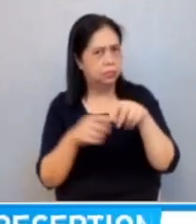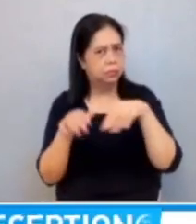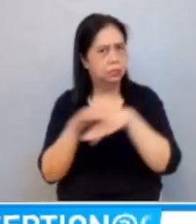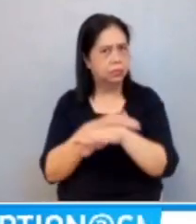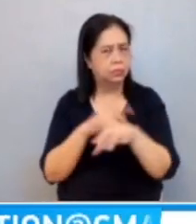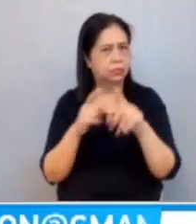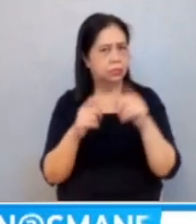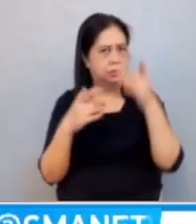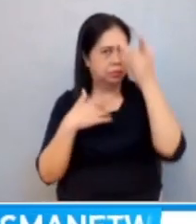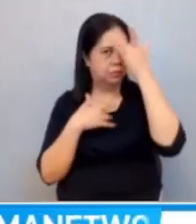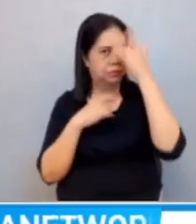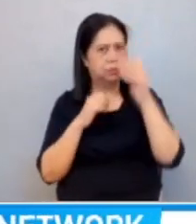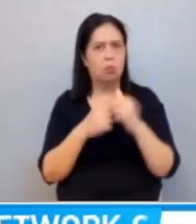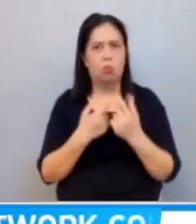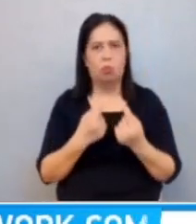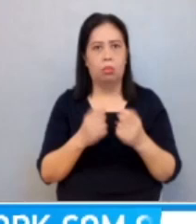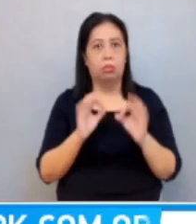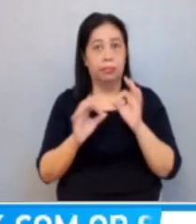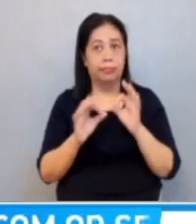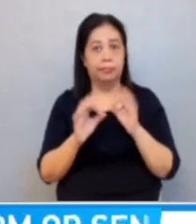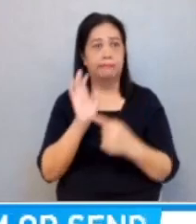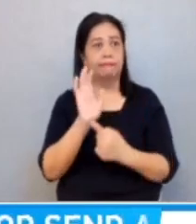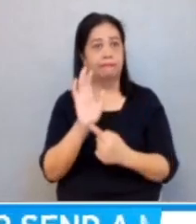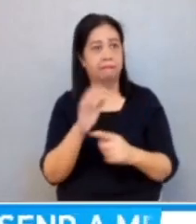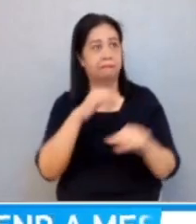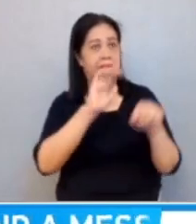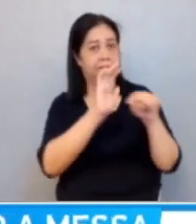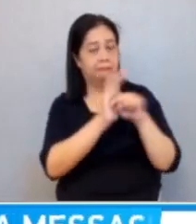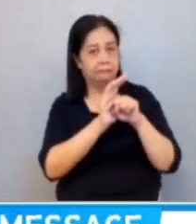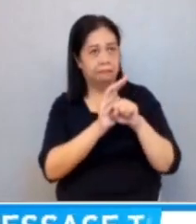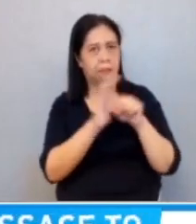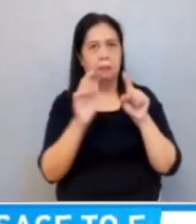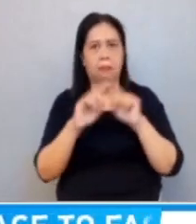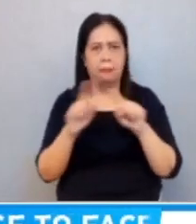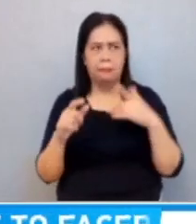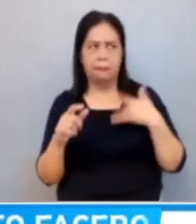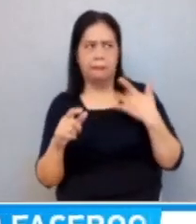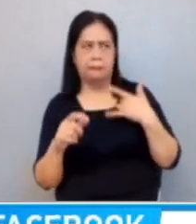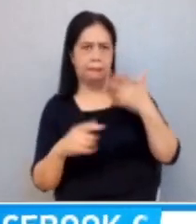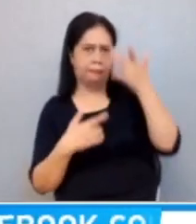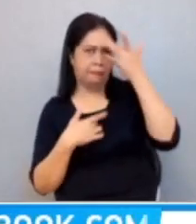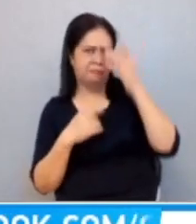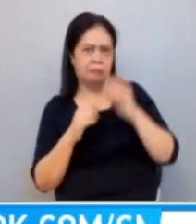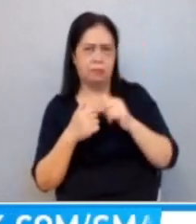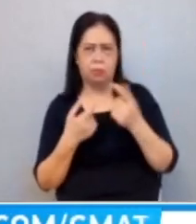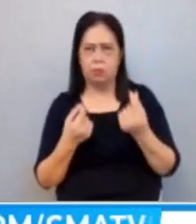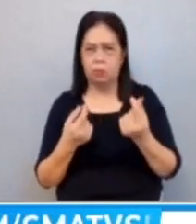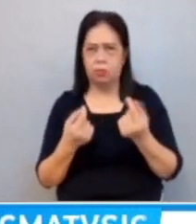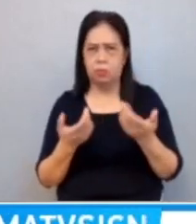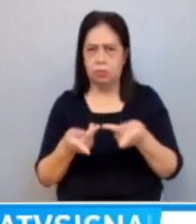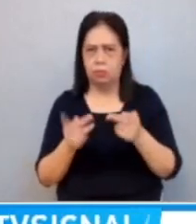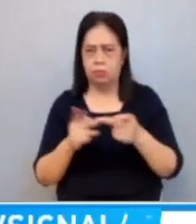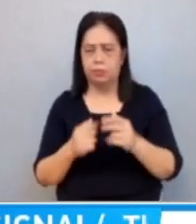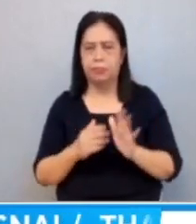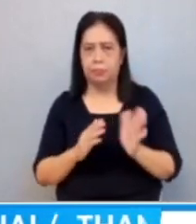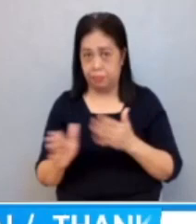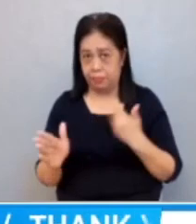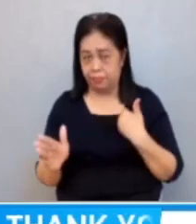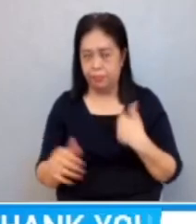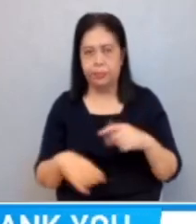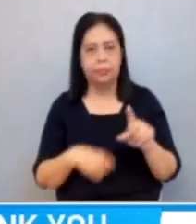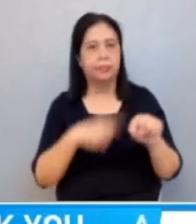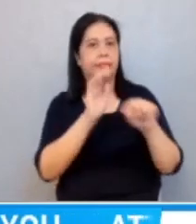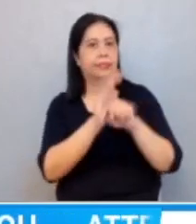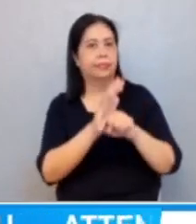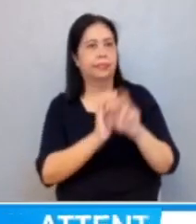ng COVID bagamat mag-present sila ng negative RT-PCR test, Tina? Yung negative RT-PCR